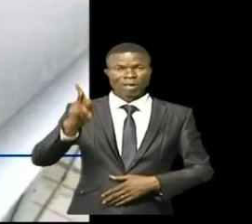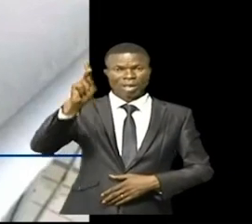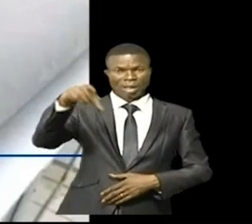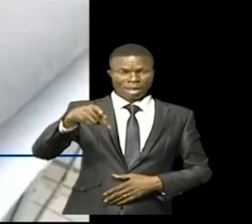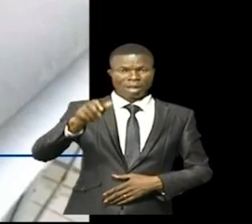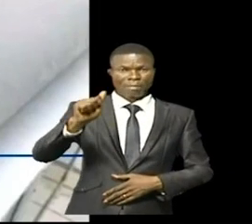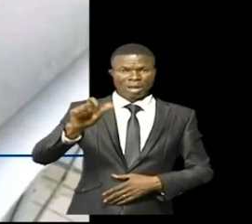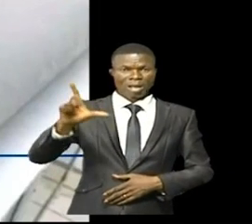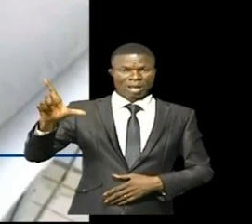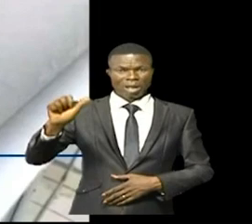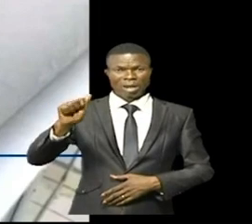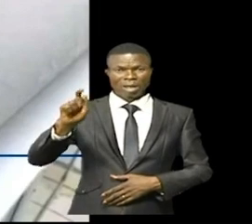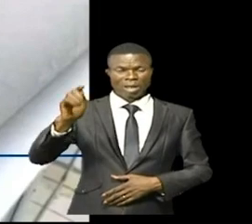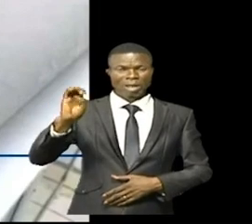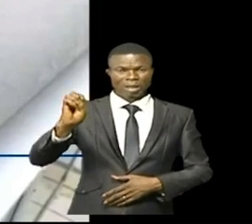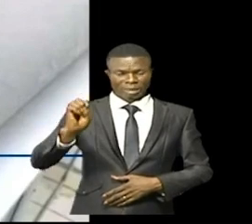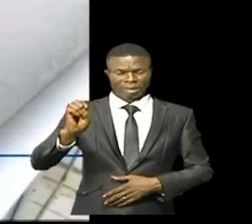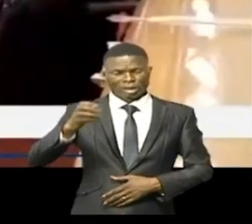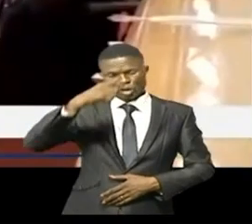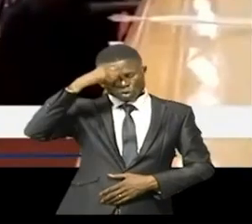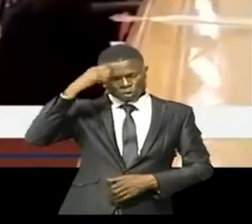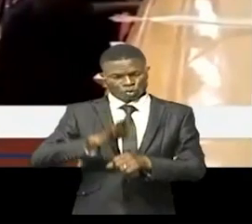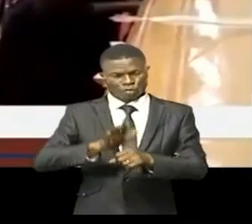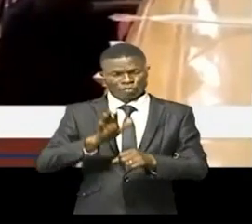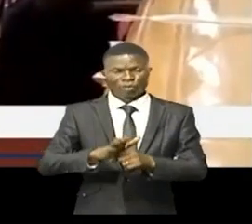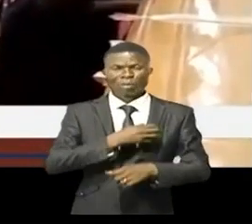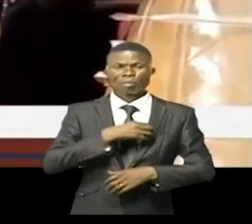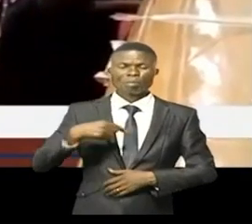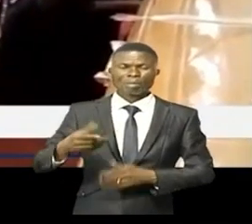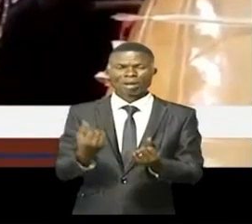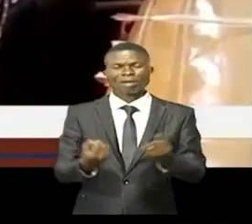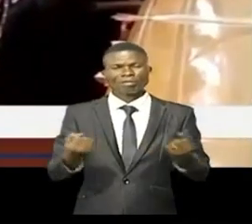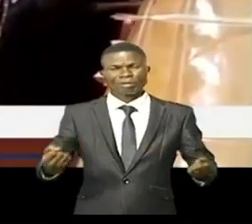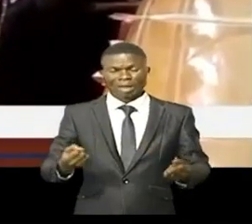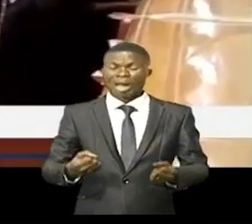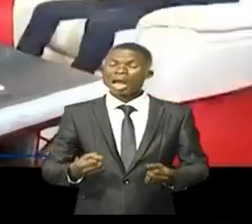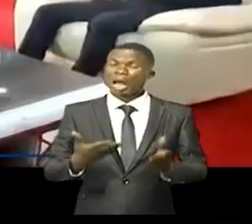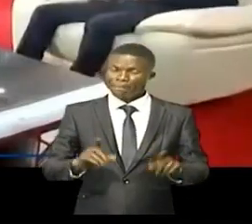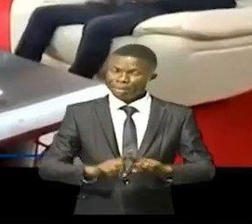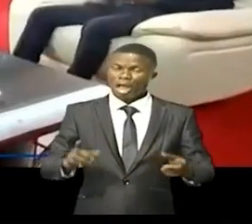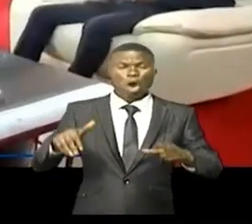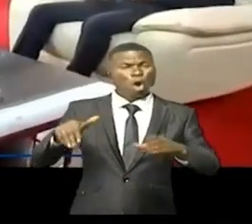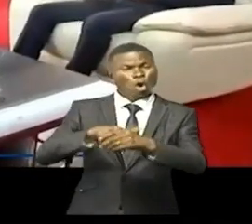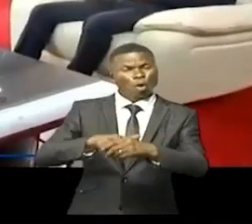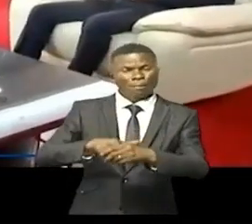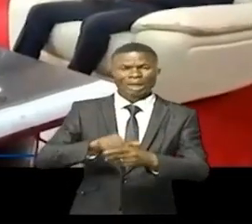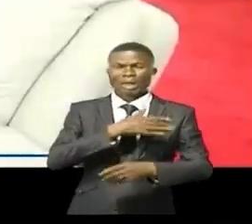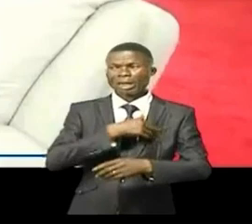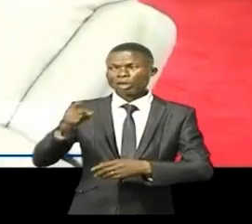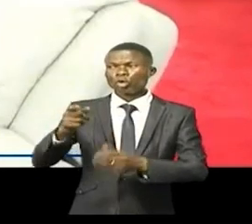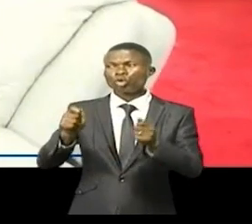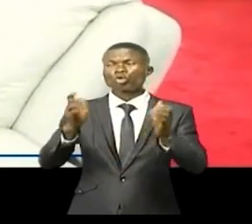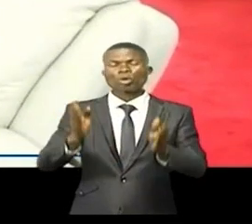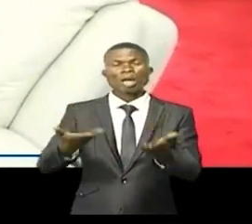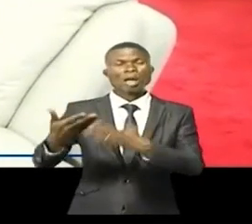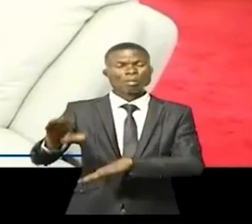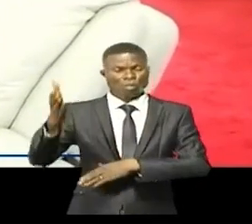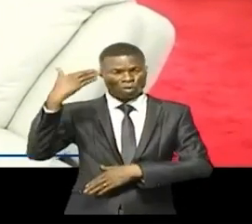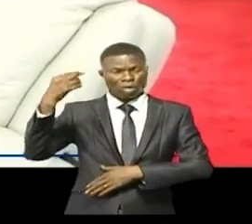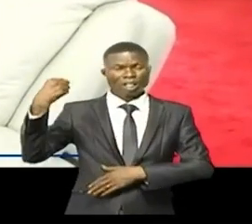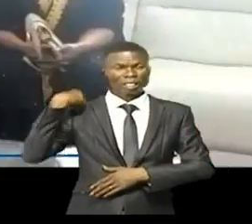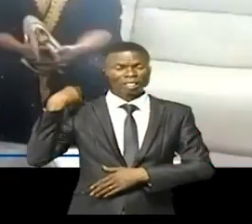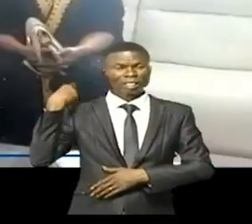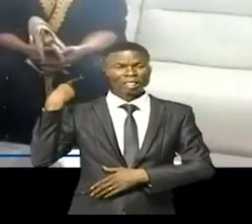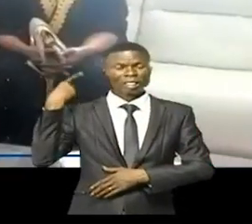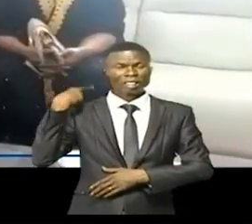à nourrir et à prendre en charge son foyer. Et pris d'un cœur généreux, le député national et notable du Congo central,